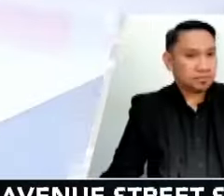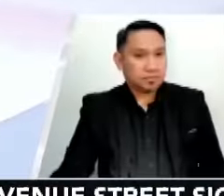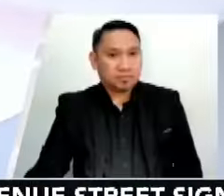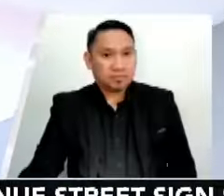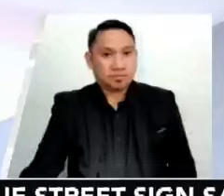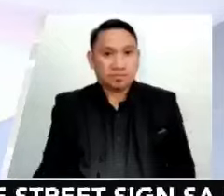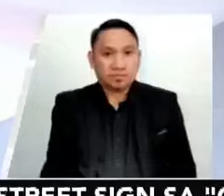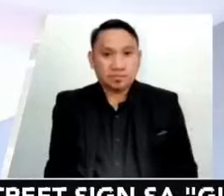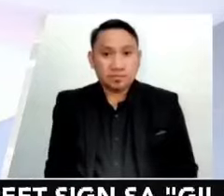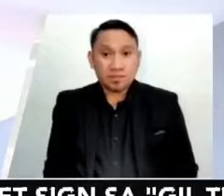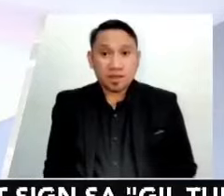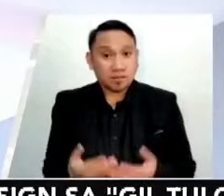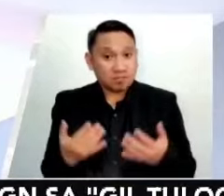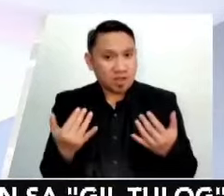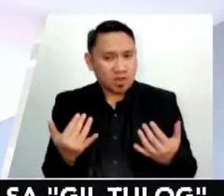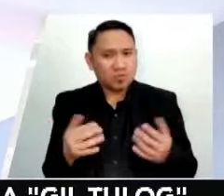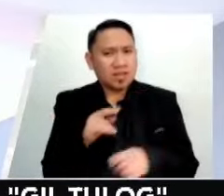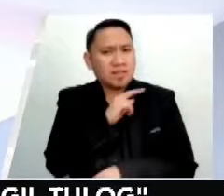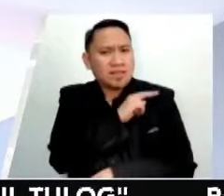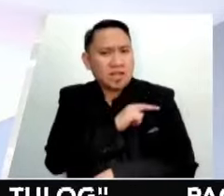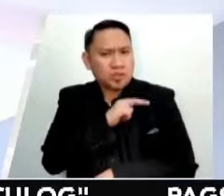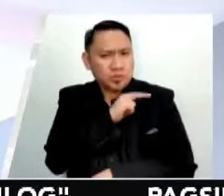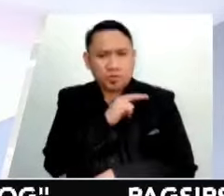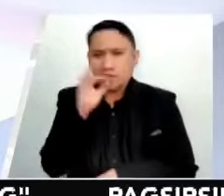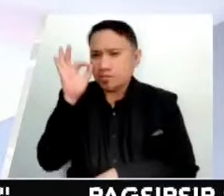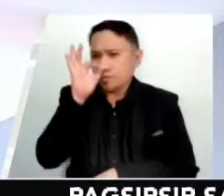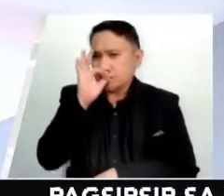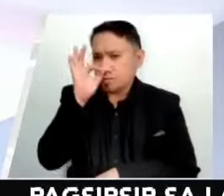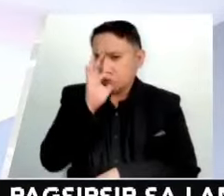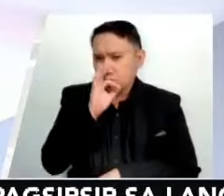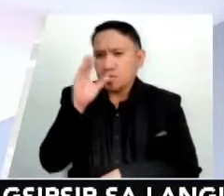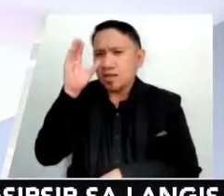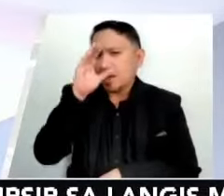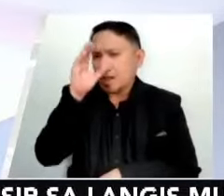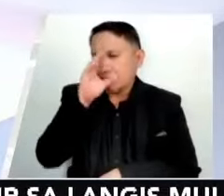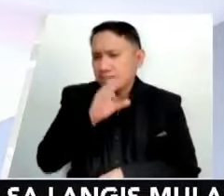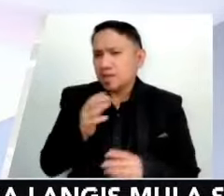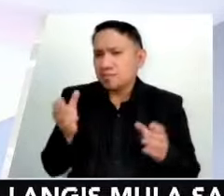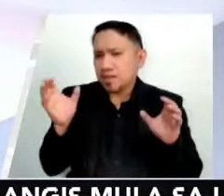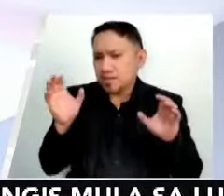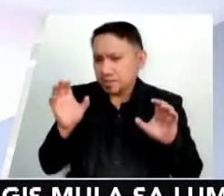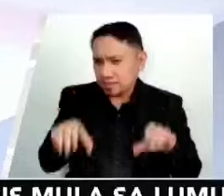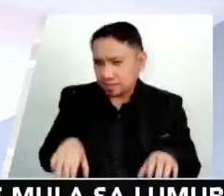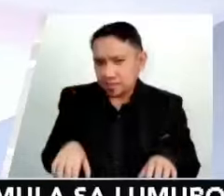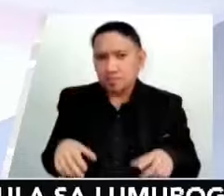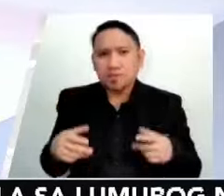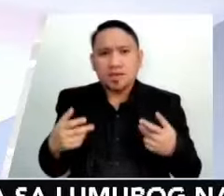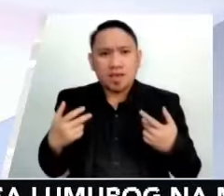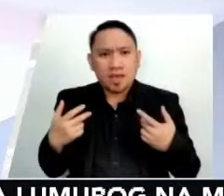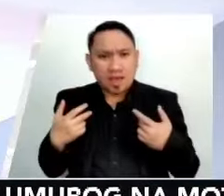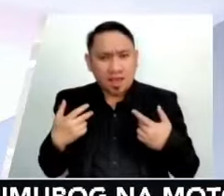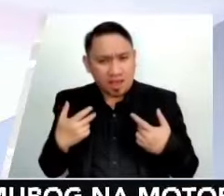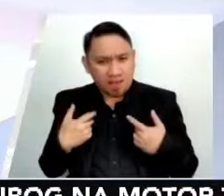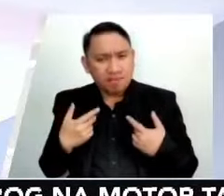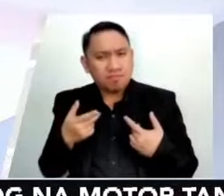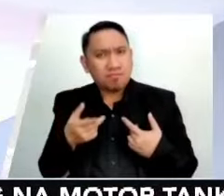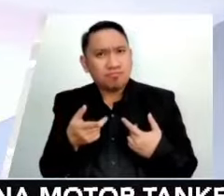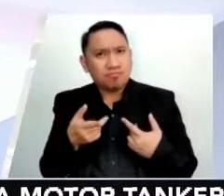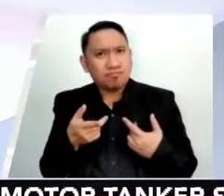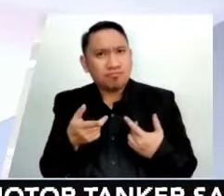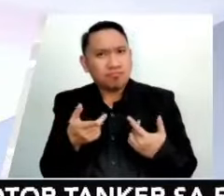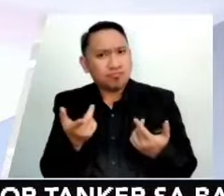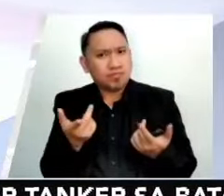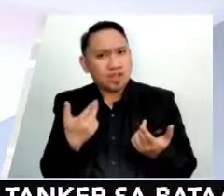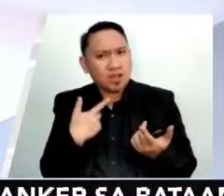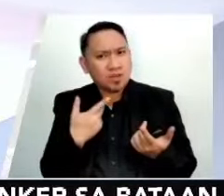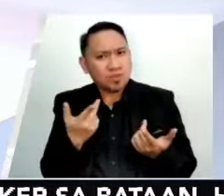Likas sa mga Pinoy na makahanap pa rin ng pagkakataon para makapagpangiti kahit sa gitna ng kalamidad. Tulad ng empleyadong